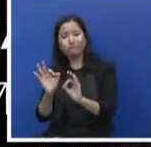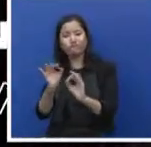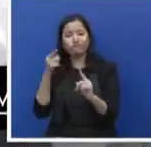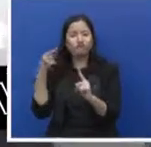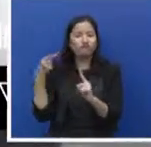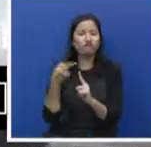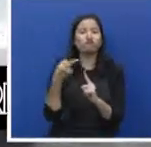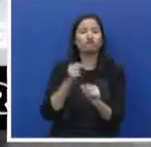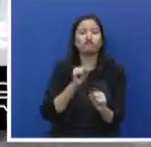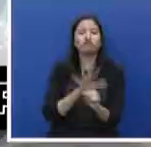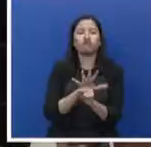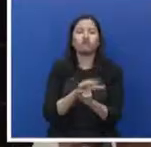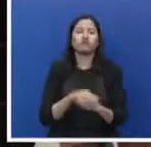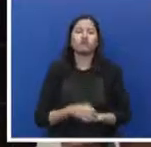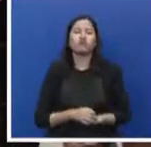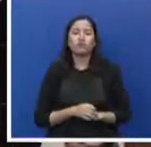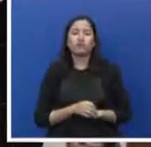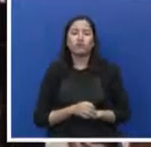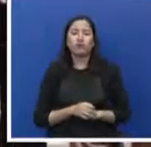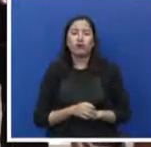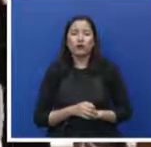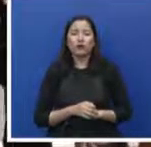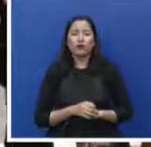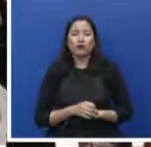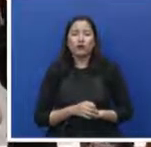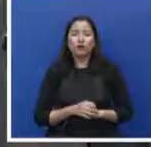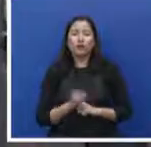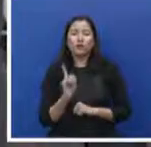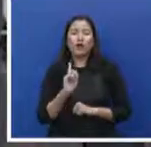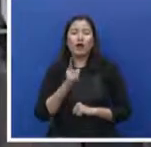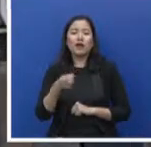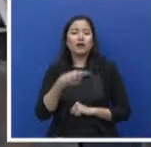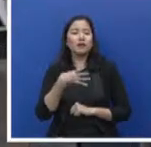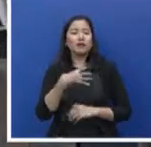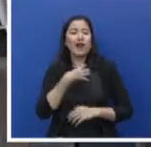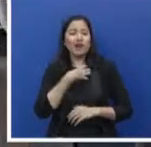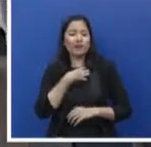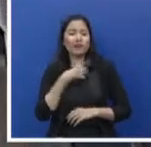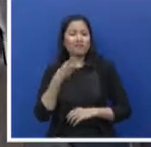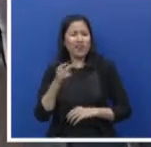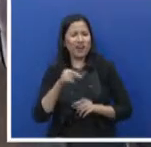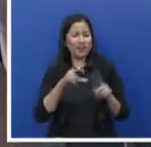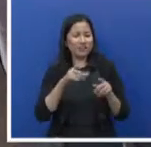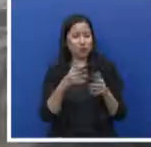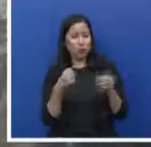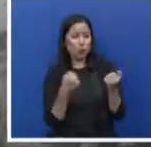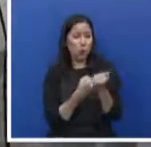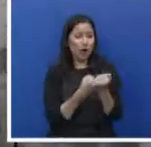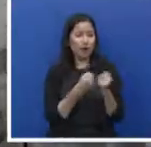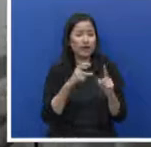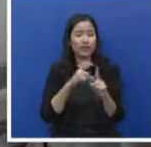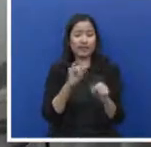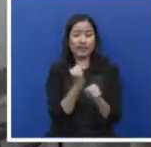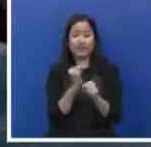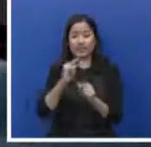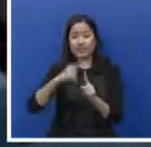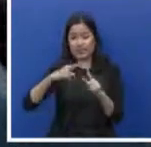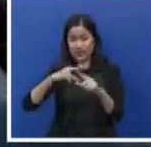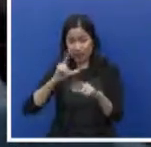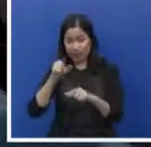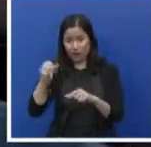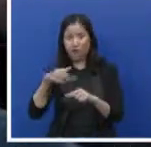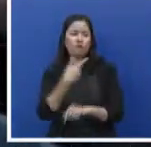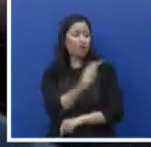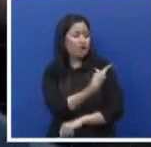tepat sasaran. Kita yakin dengan konsep kemitraan serta dukungan digitalisasi, percepatan vaksinasi ini